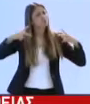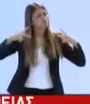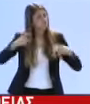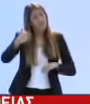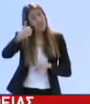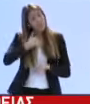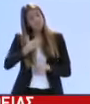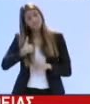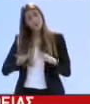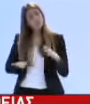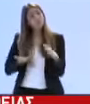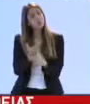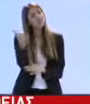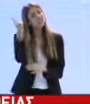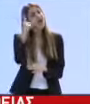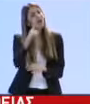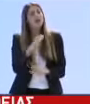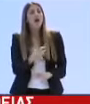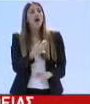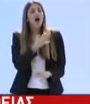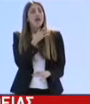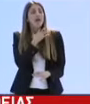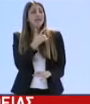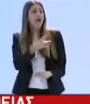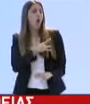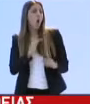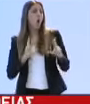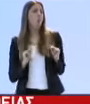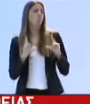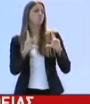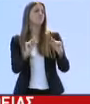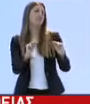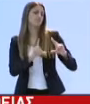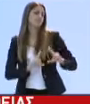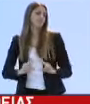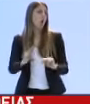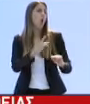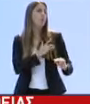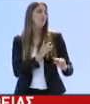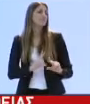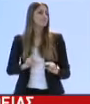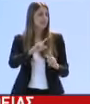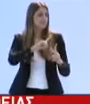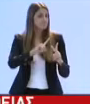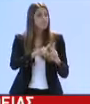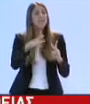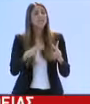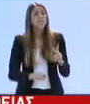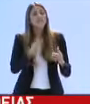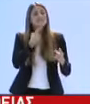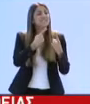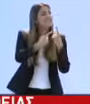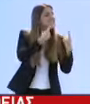σήμερα αντιπαραθέτουμε την ανάγκη για ομοψυχία, την ανάγκη για διαταξική